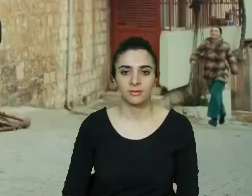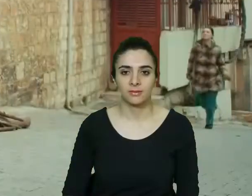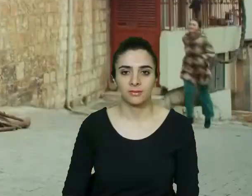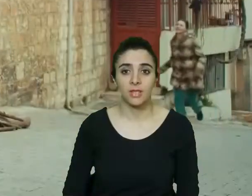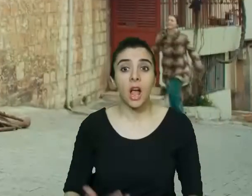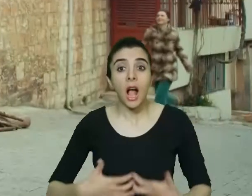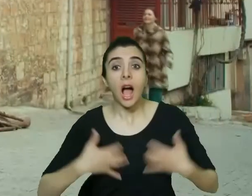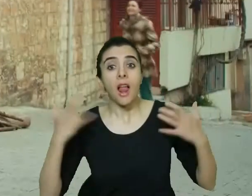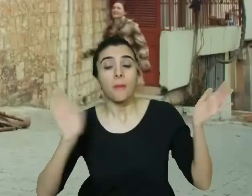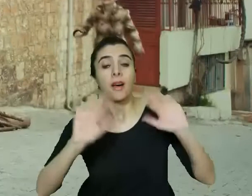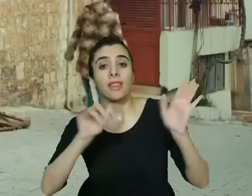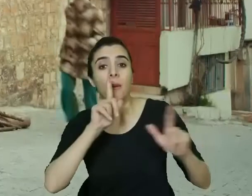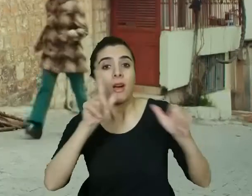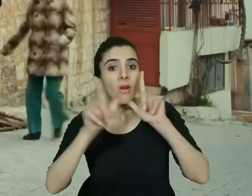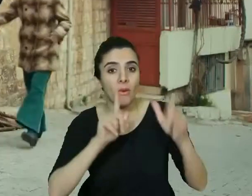Kahraman!